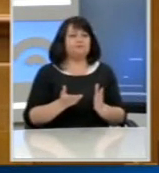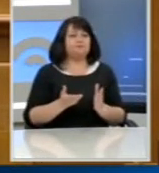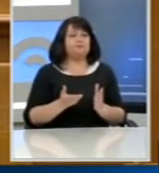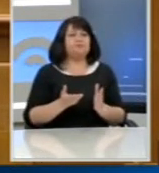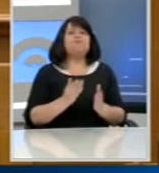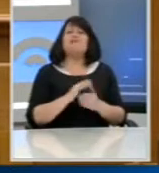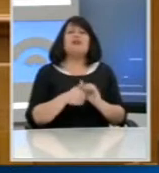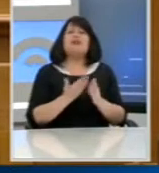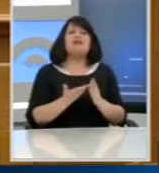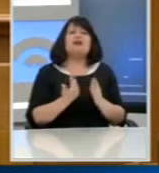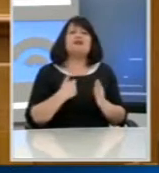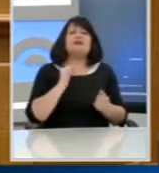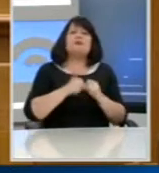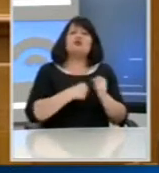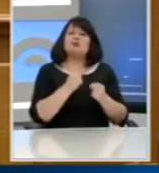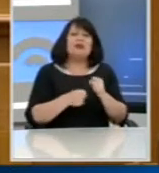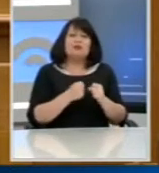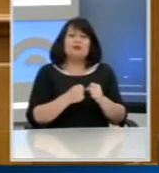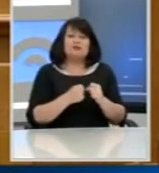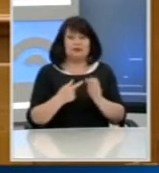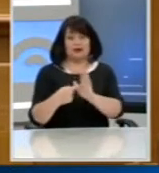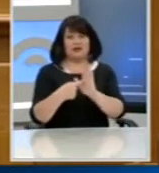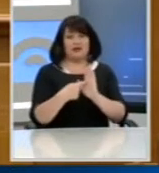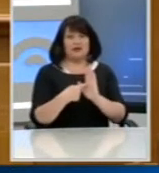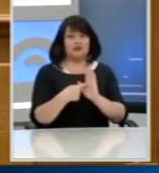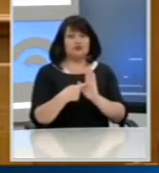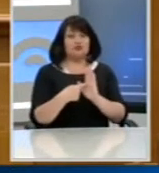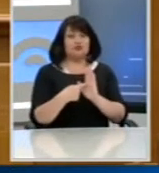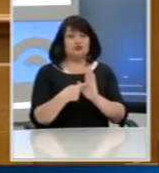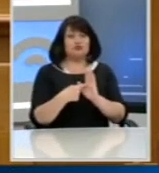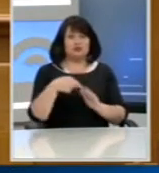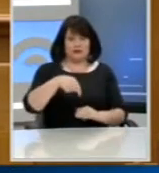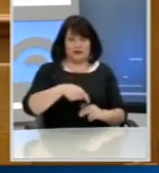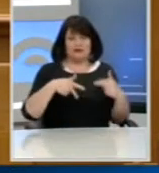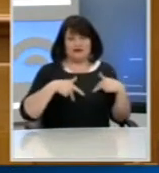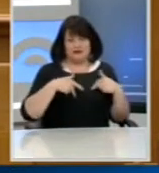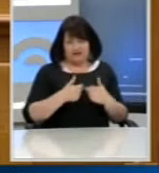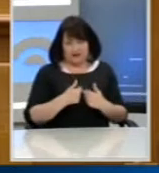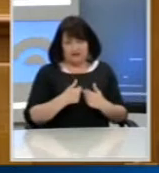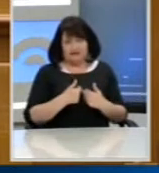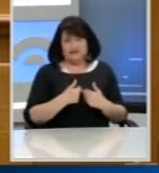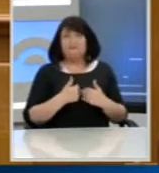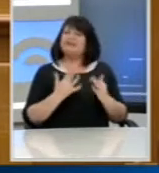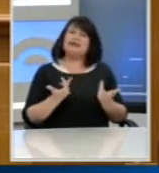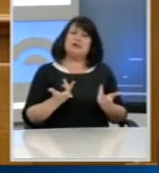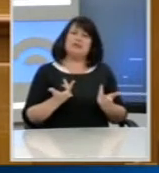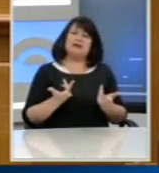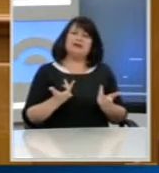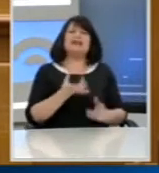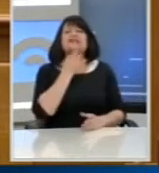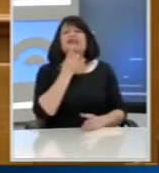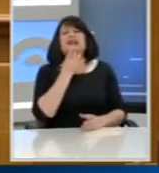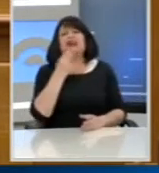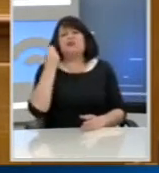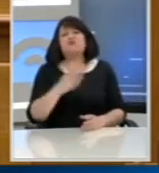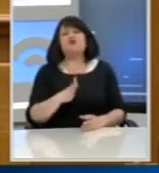με την προσπάθεια να δείξουν ότι αυτή εδώ η κυβέρνηση είναι μια κυβέρνηση ανάλγητη απέναντι